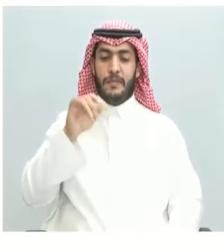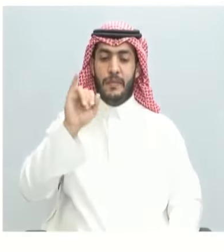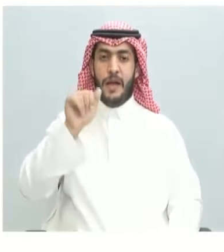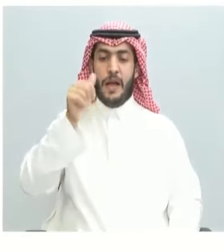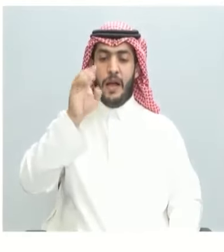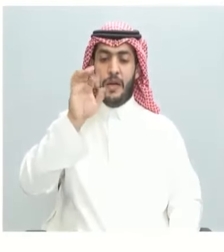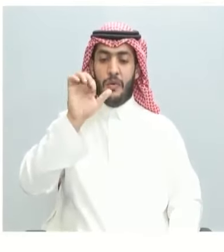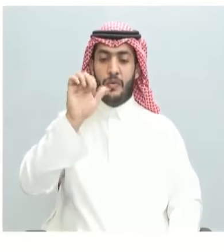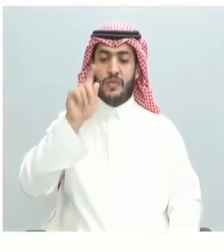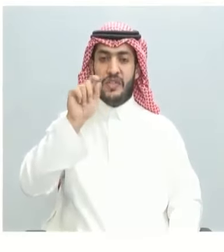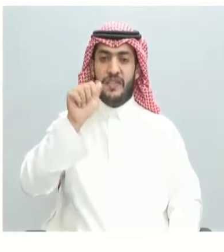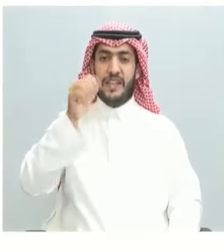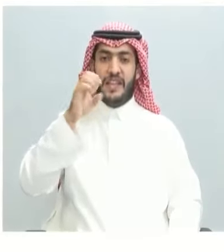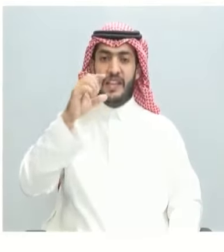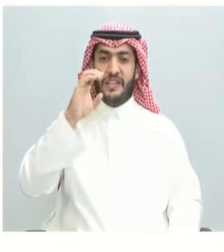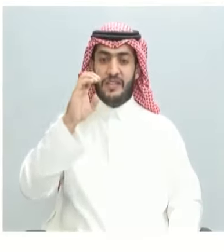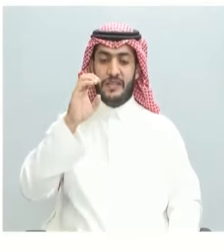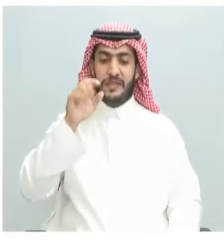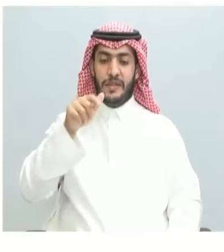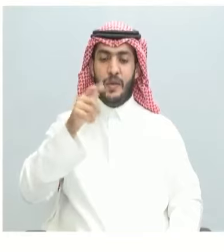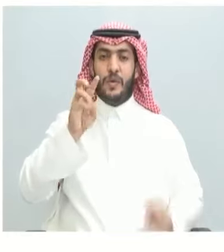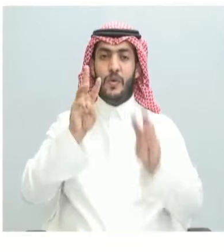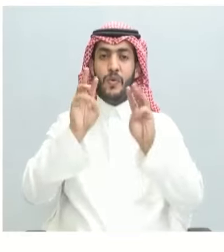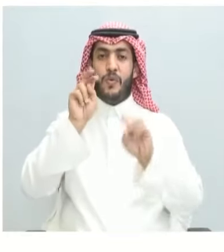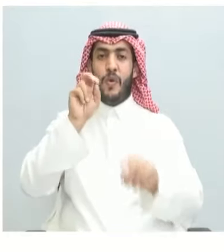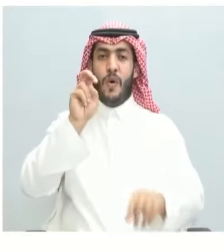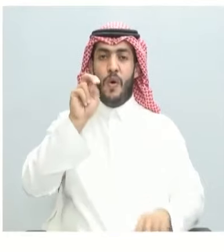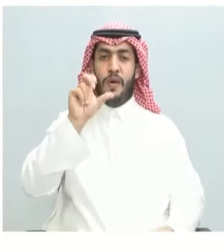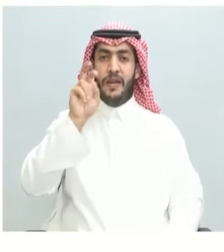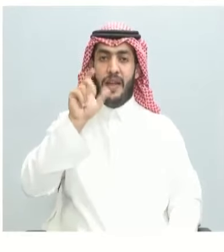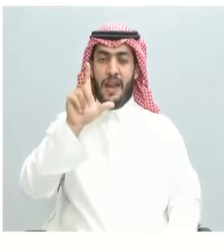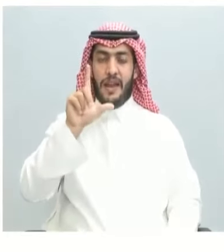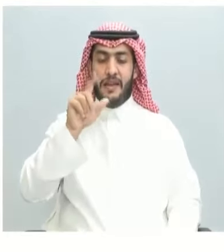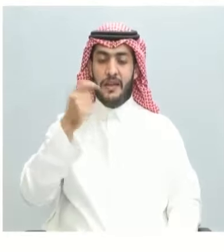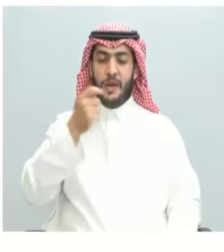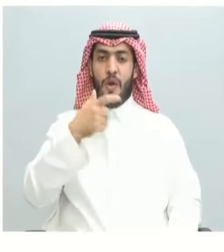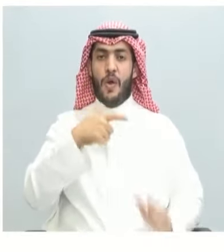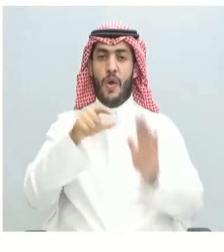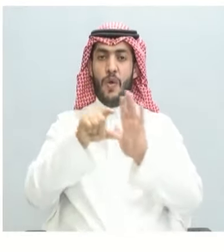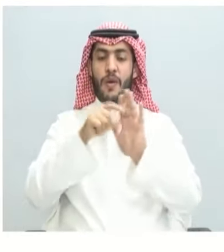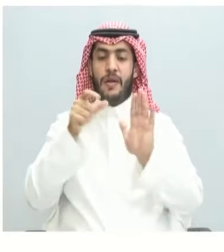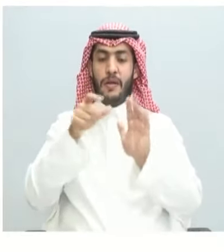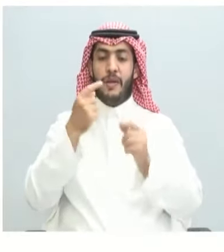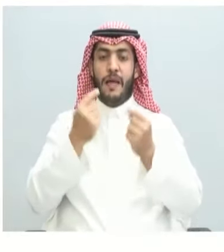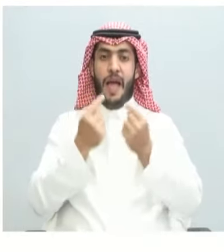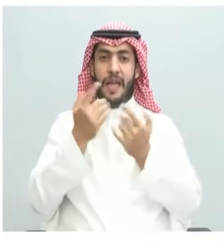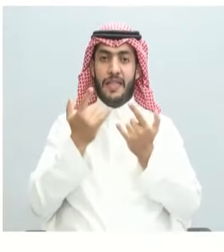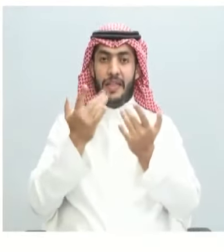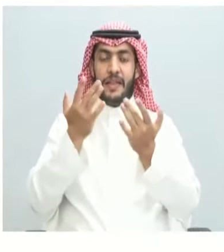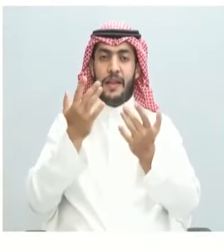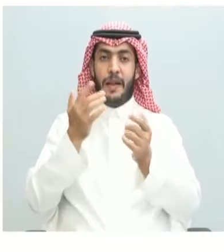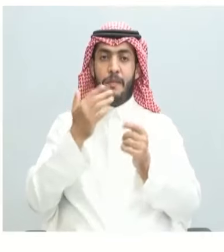بالذهاب الى محرك البحث الجوجل ونقوم بكتابه العنوان وهي حدائق الملك عبد الله